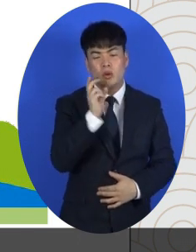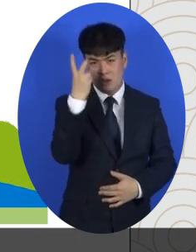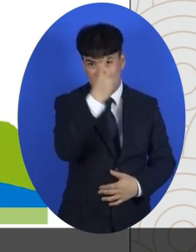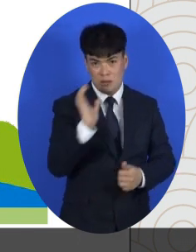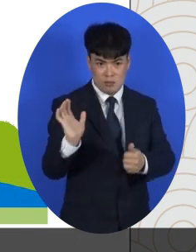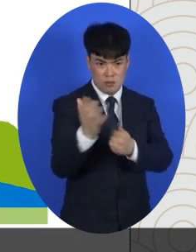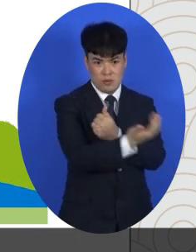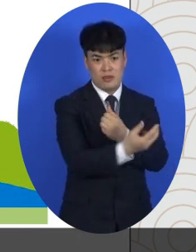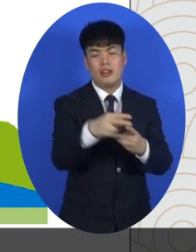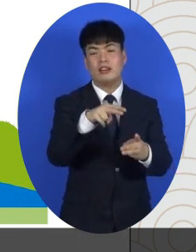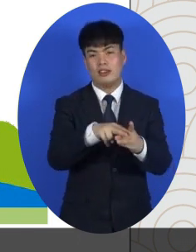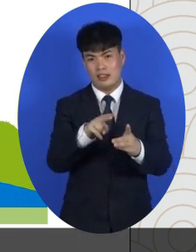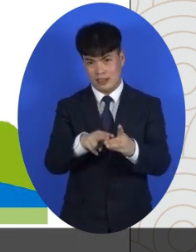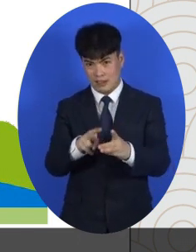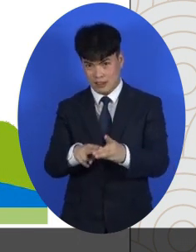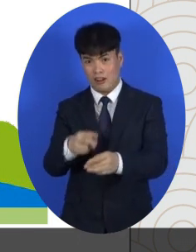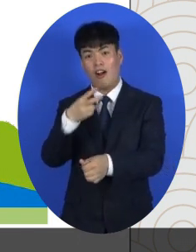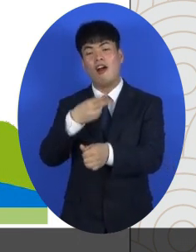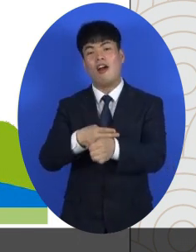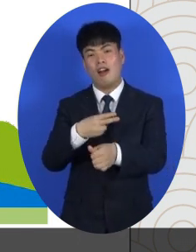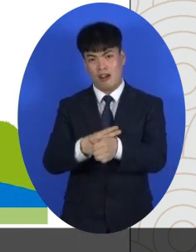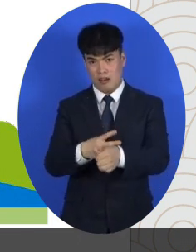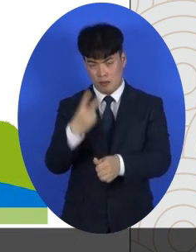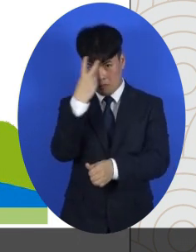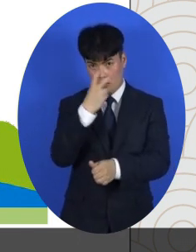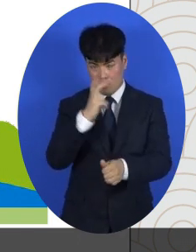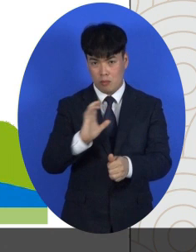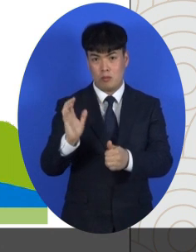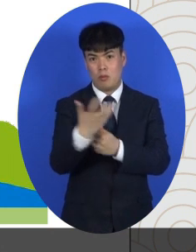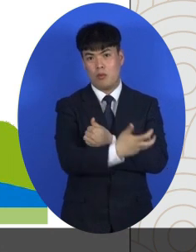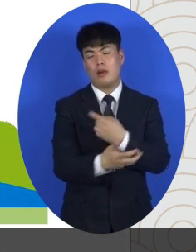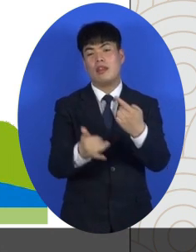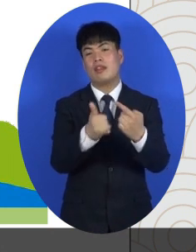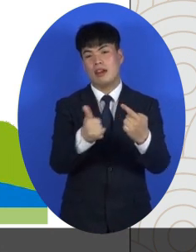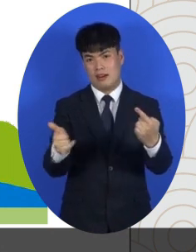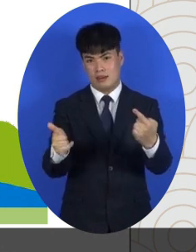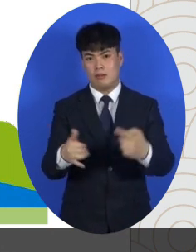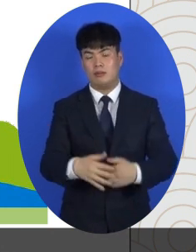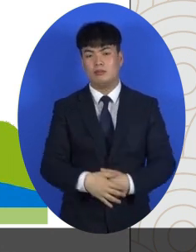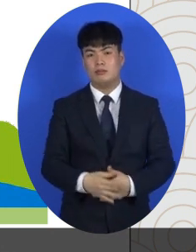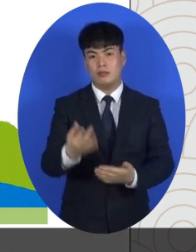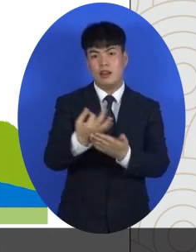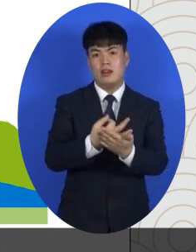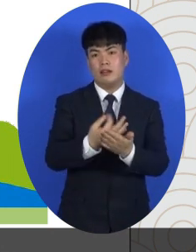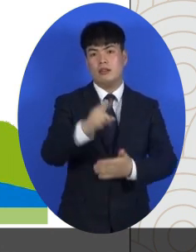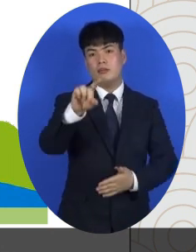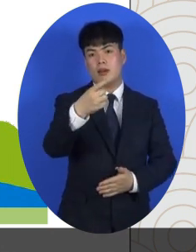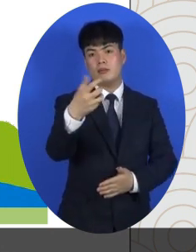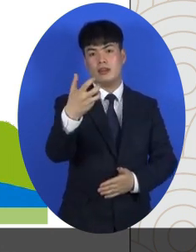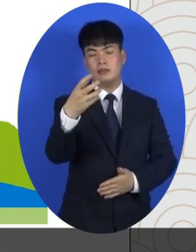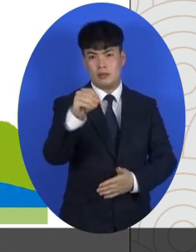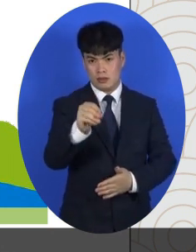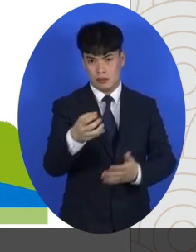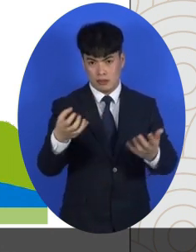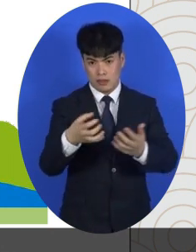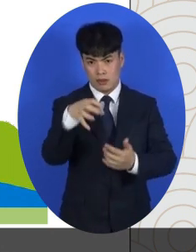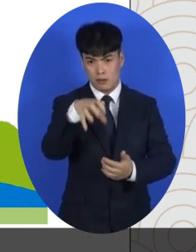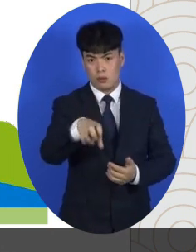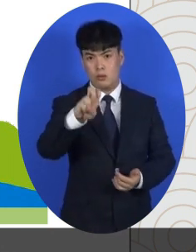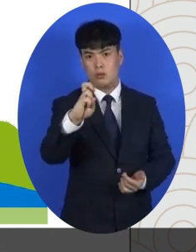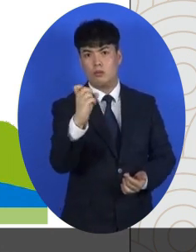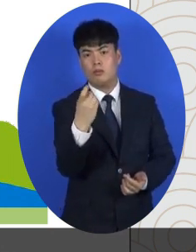우리노인주간보호센터에서 요양보호사 1명을 모집합니다. 임금은 월급 180만 원이며 근무지는 천안시 동남구